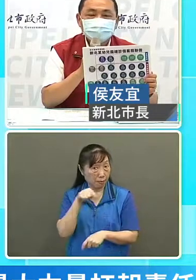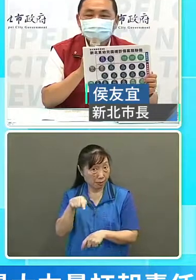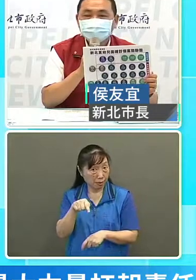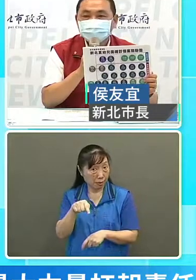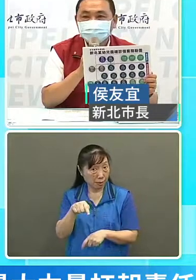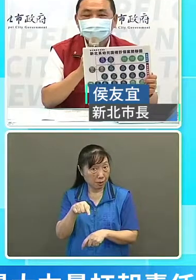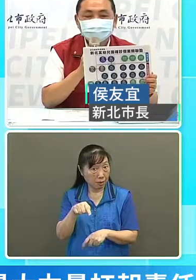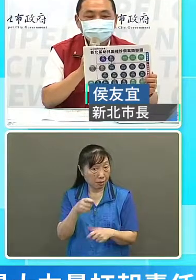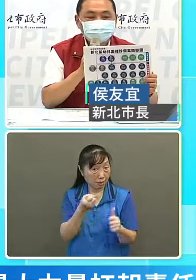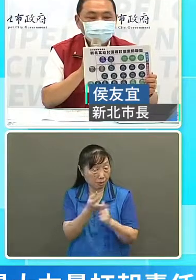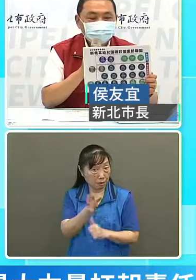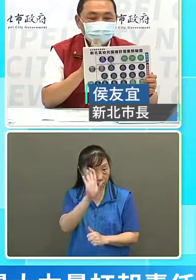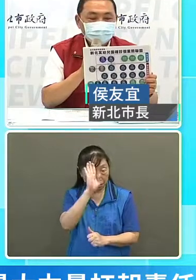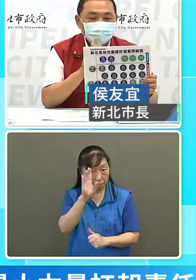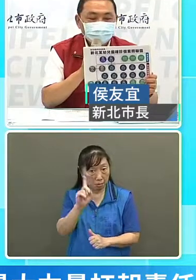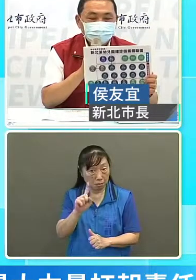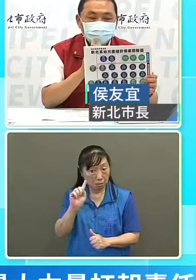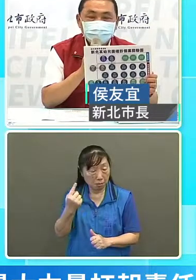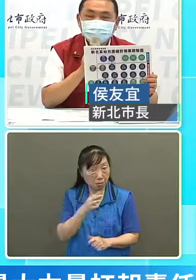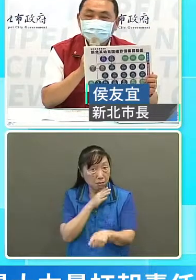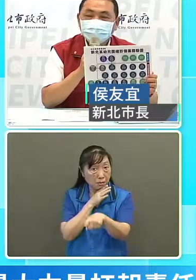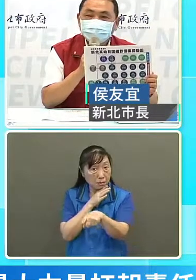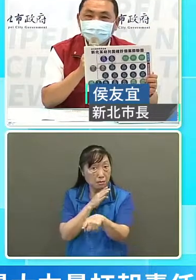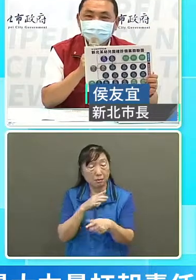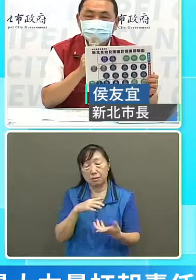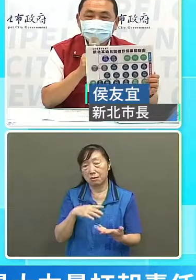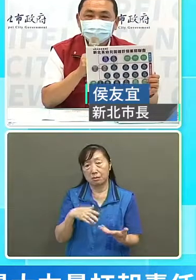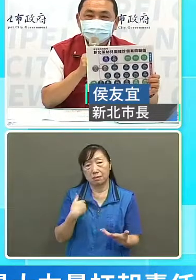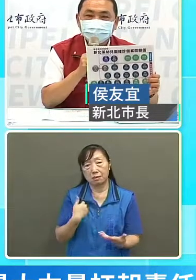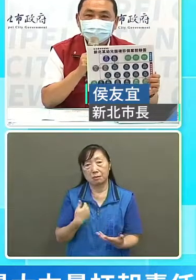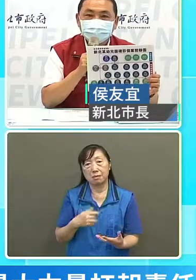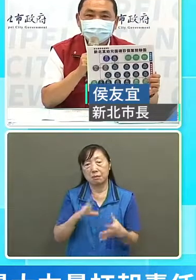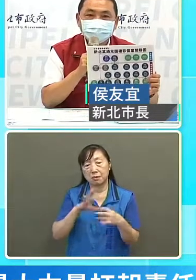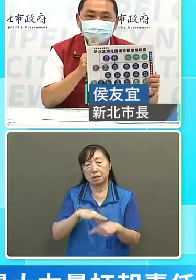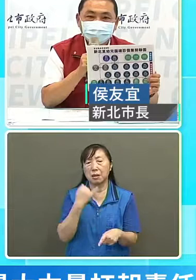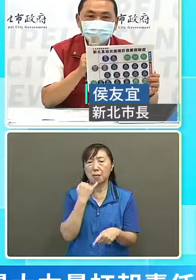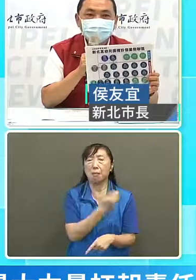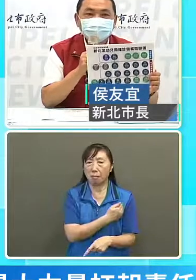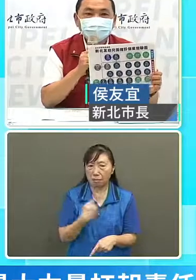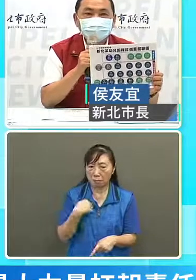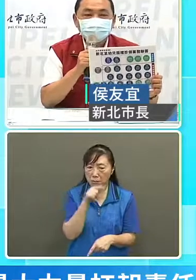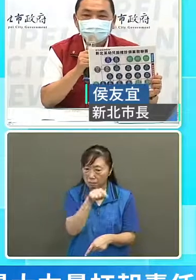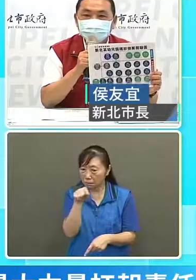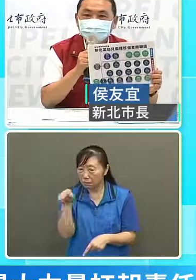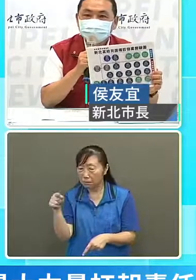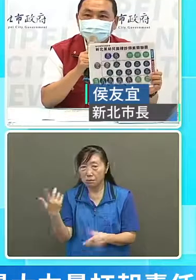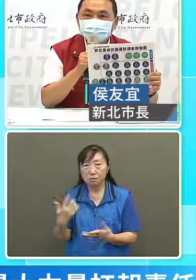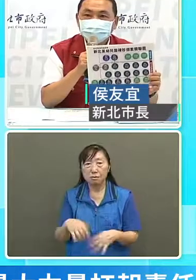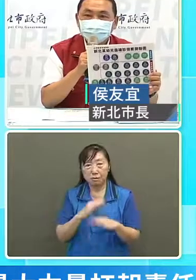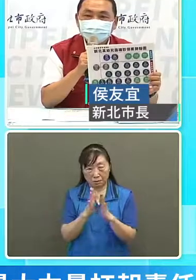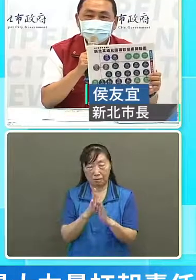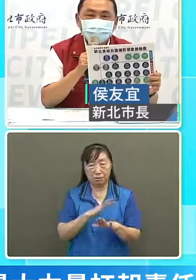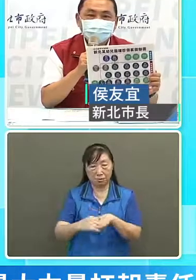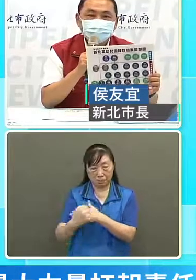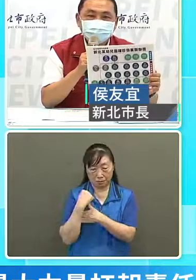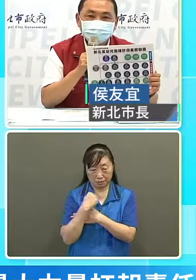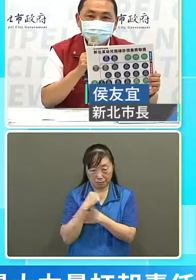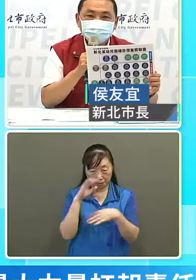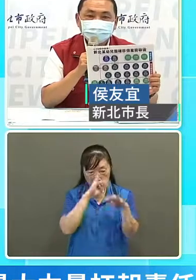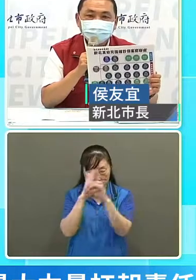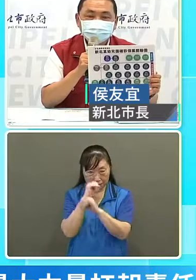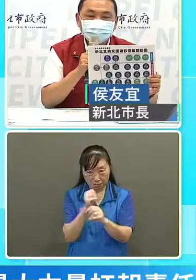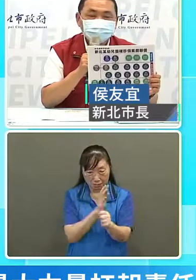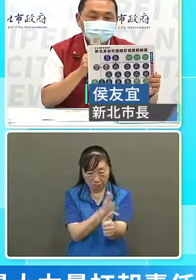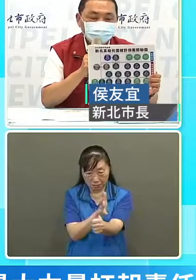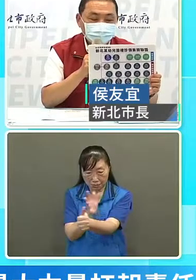的可能性。我想面对每一个有可能的感染源，我们都积极的疫调，积极